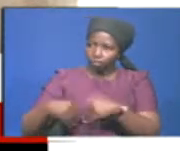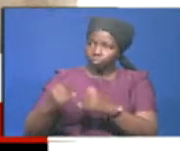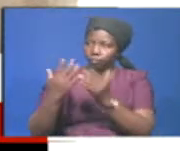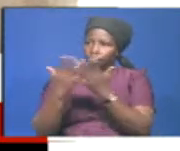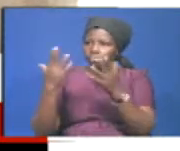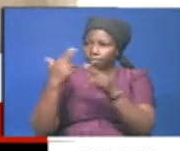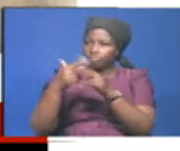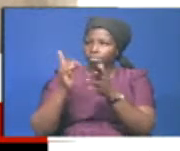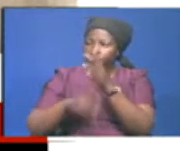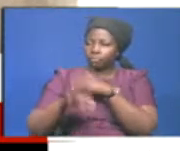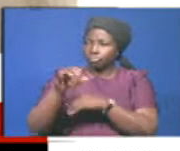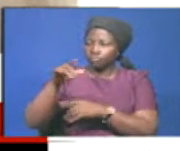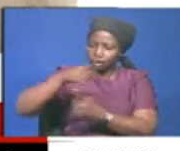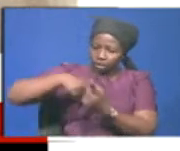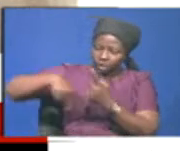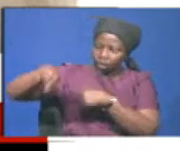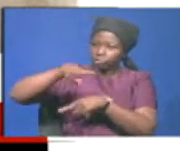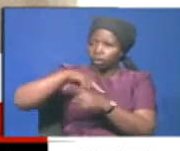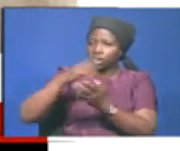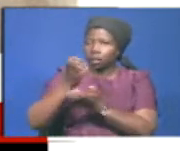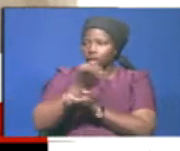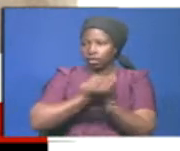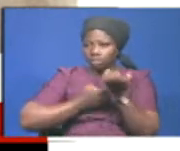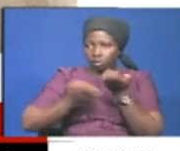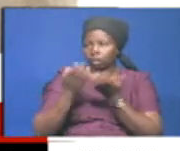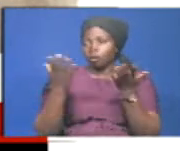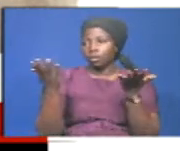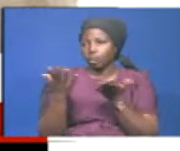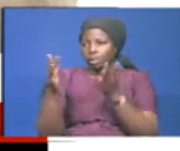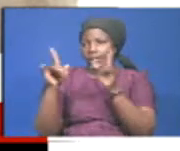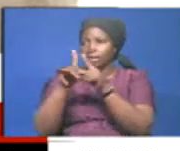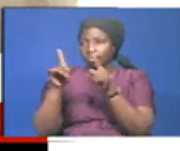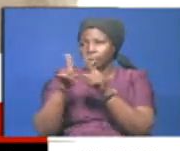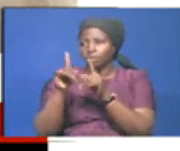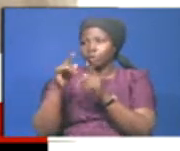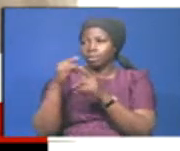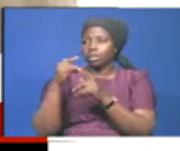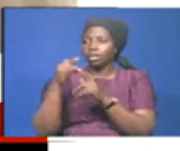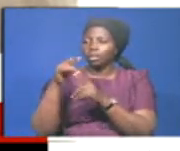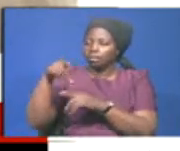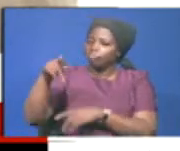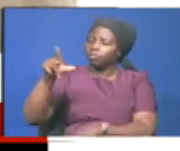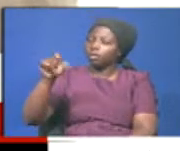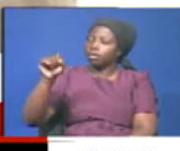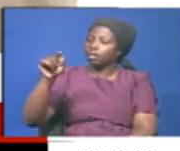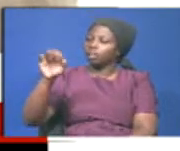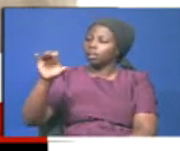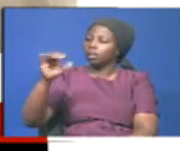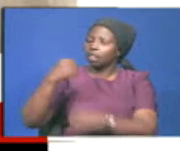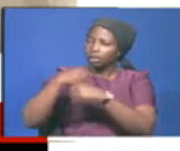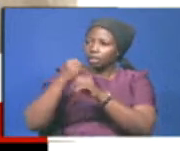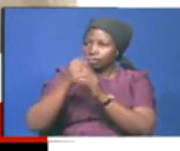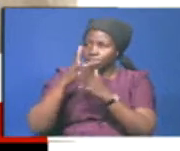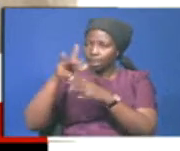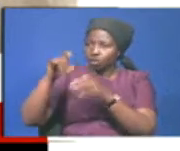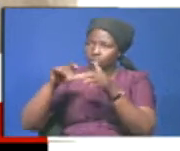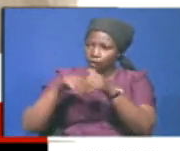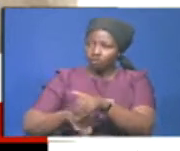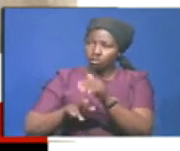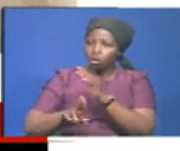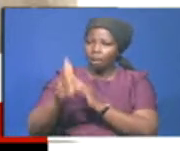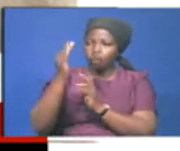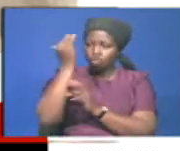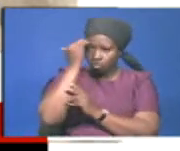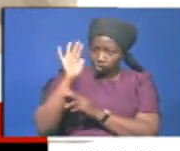circular economy, ambapo hata ule mtengenezaji wa plastic afuatilie ajue product